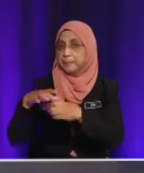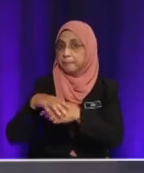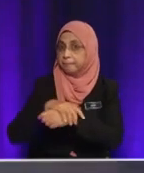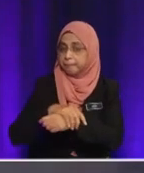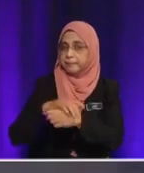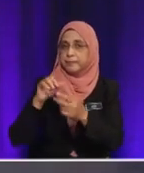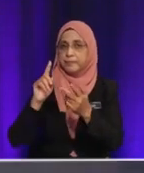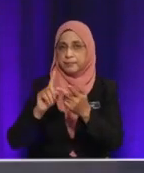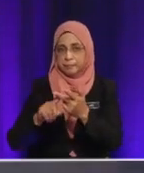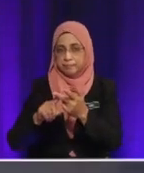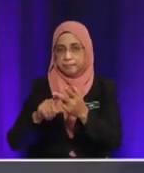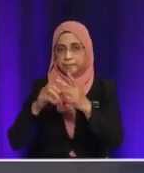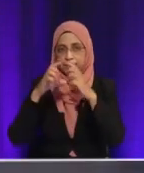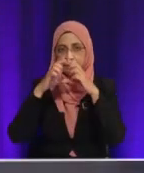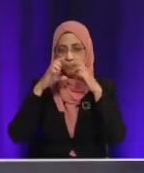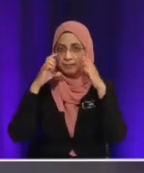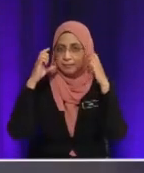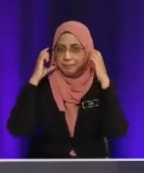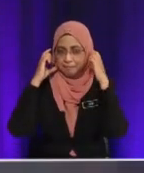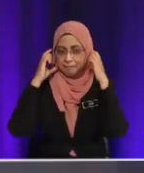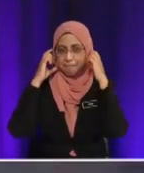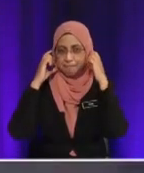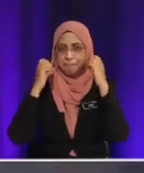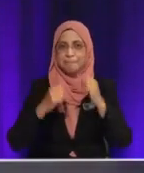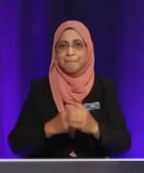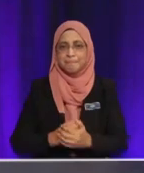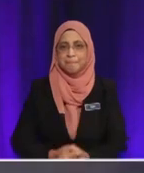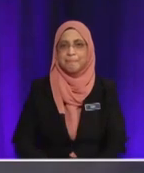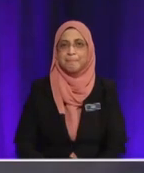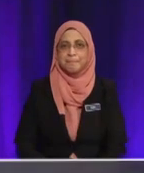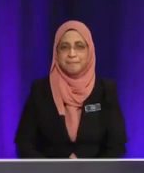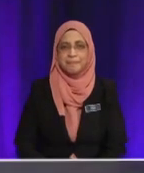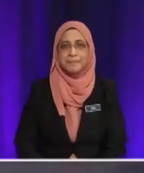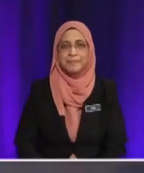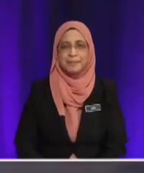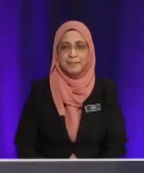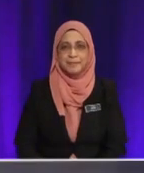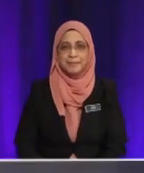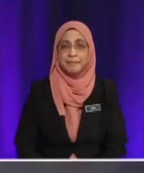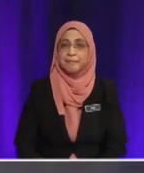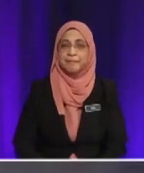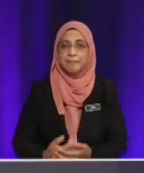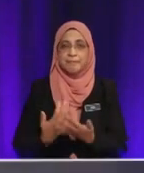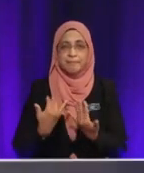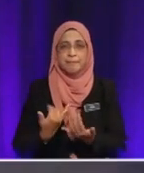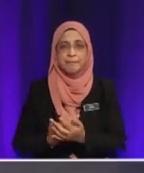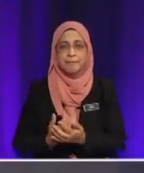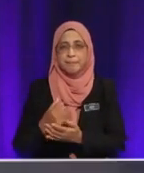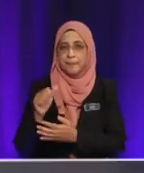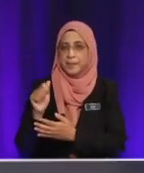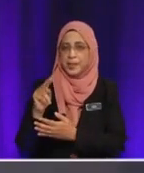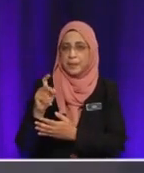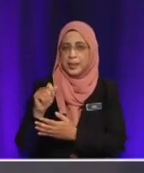ya. Okey cikgu, mungkin cikgu boleh teruskan dulu penjelasan. Okey, so larutan antiseptik ni